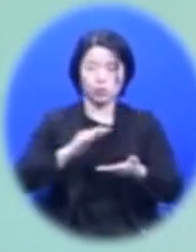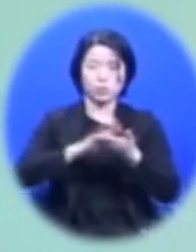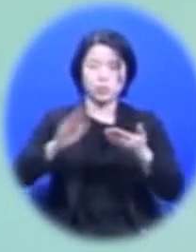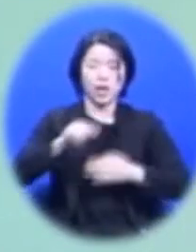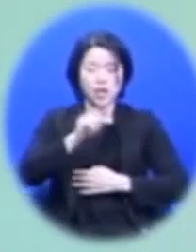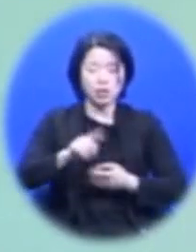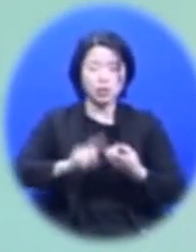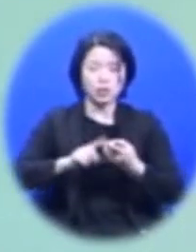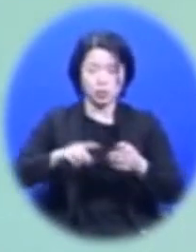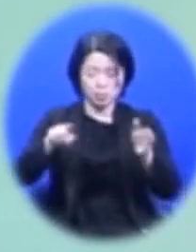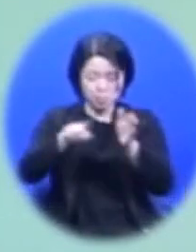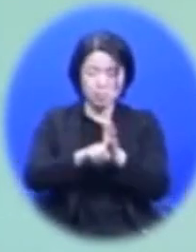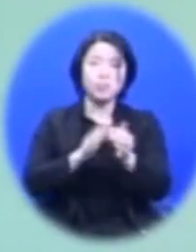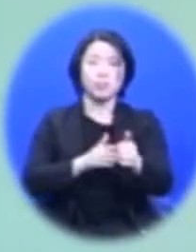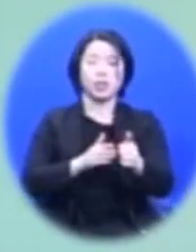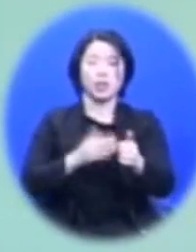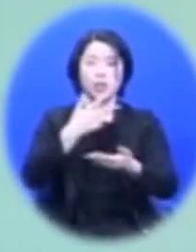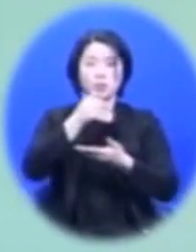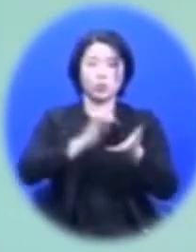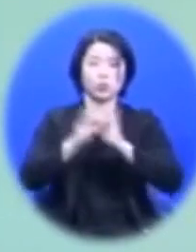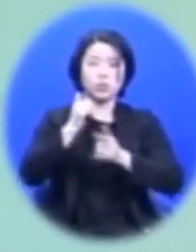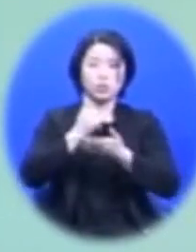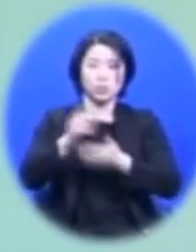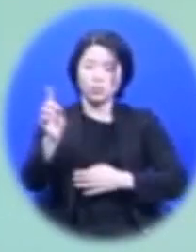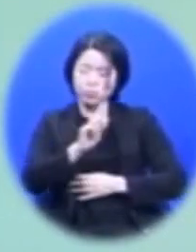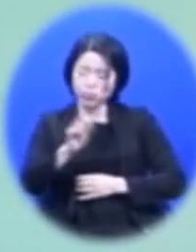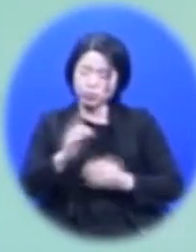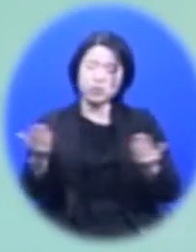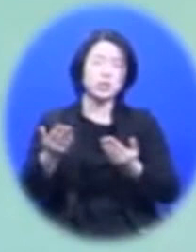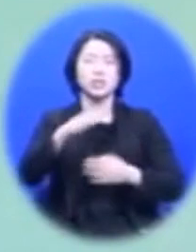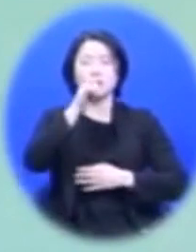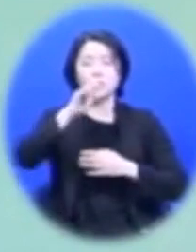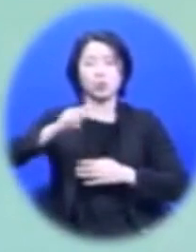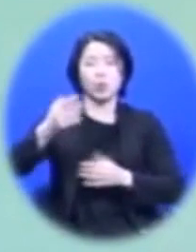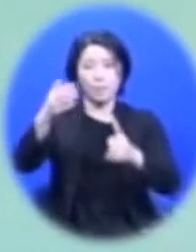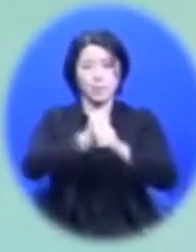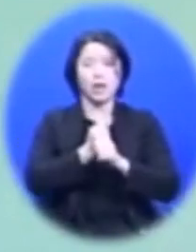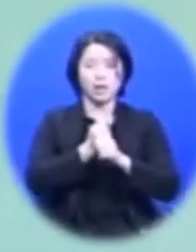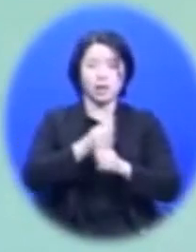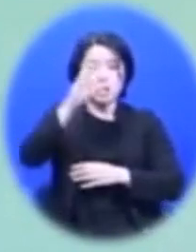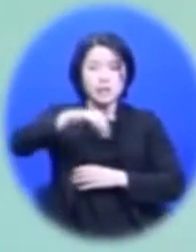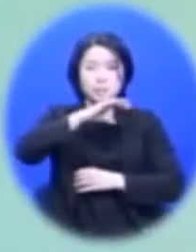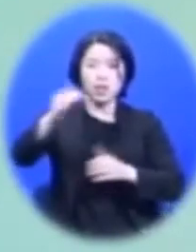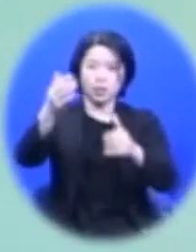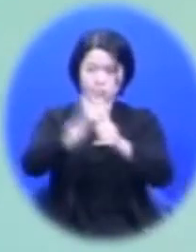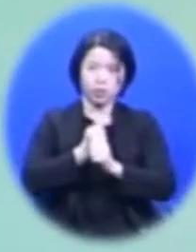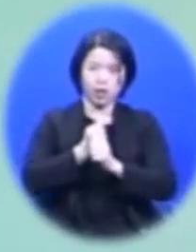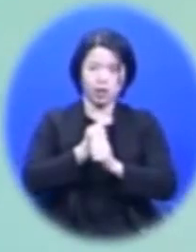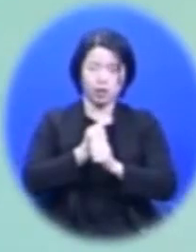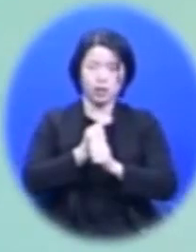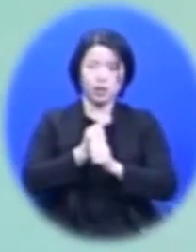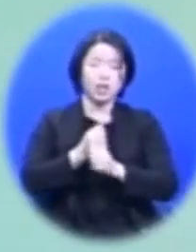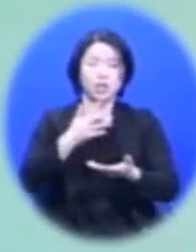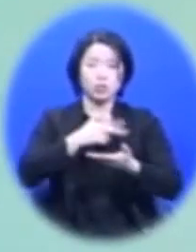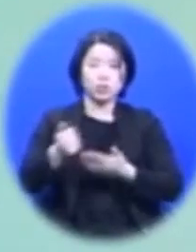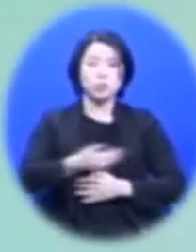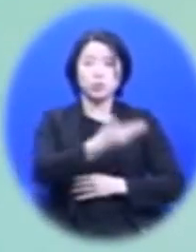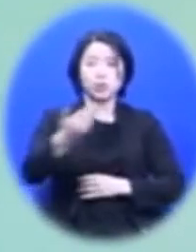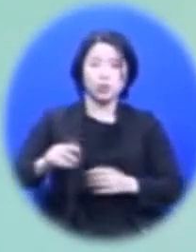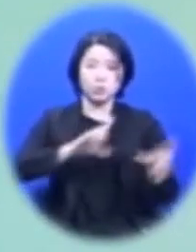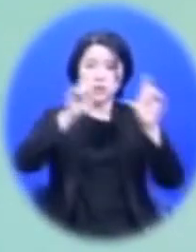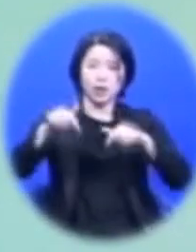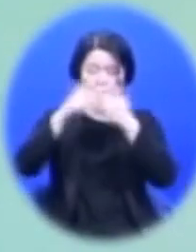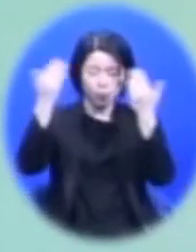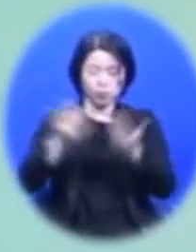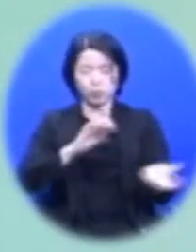점을 믿으시기 바랍니다. 주 예수님을 무슨 일이 있어도 붙잡으십시오. 십자가를 붙잡으십시오. 주님은 여러분의 삶